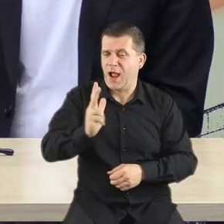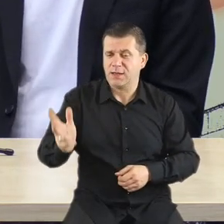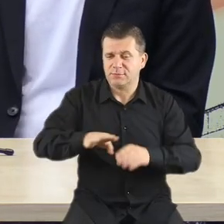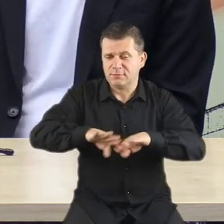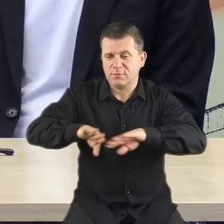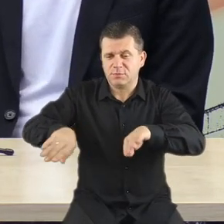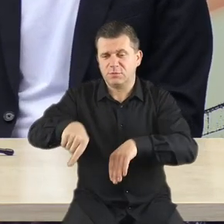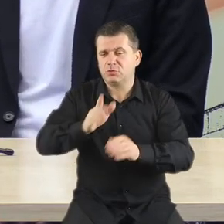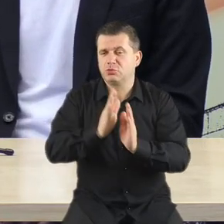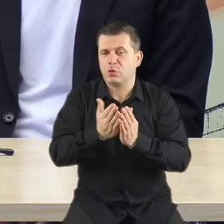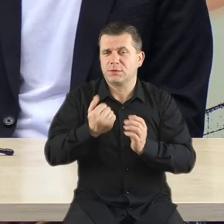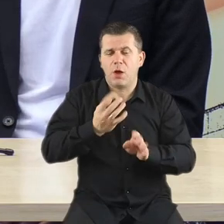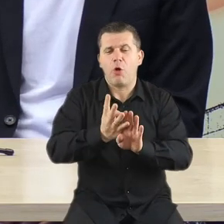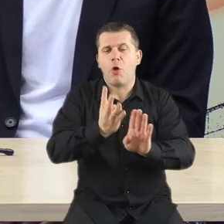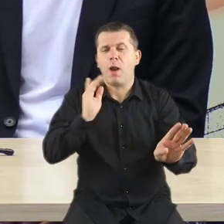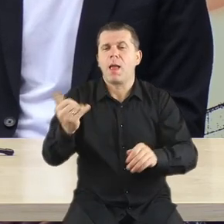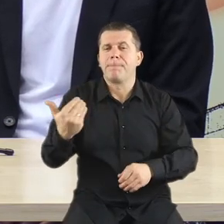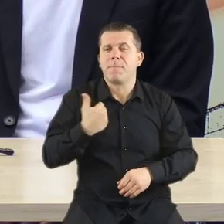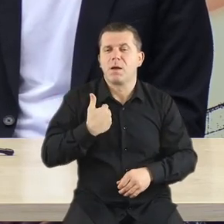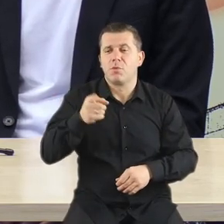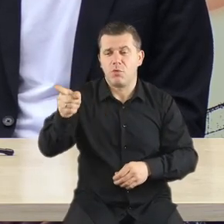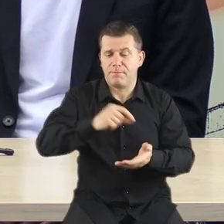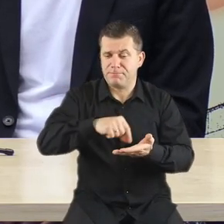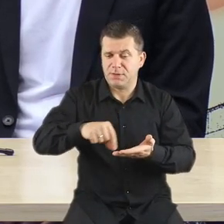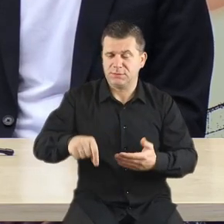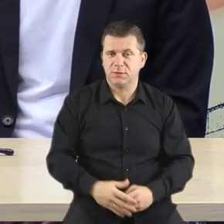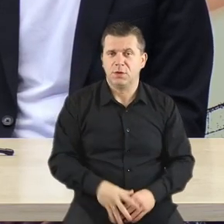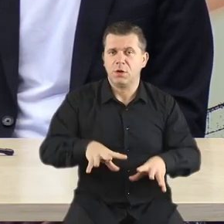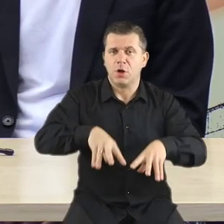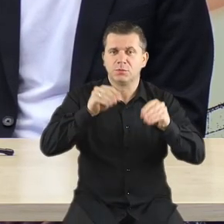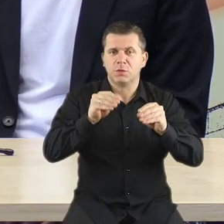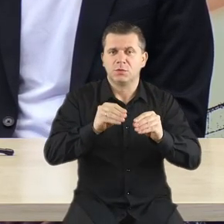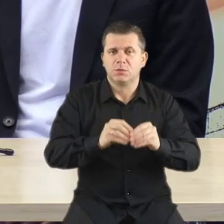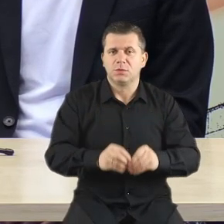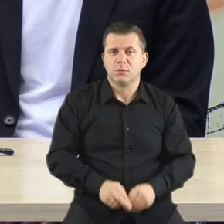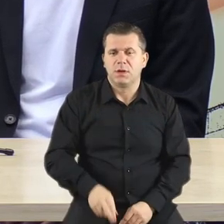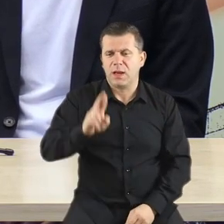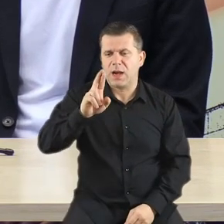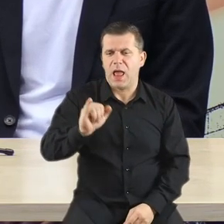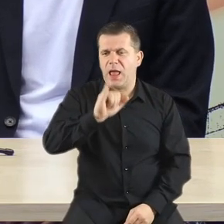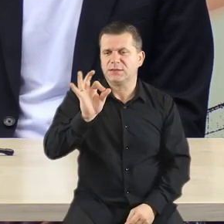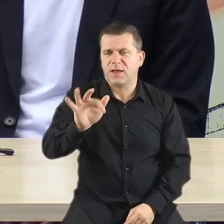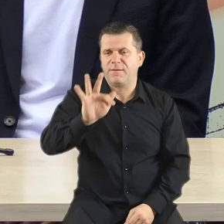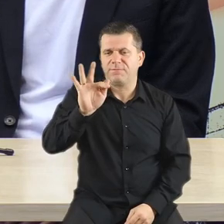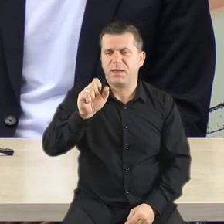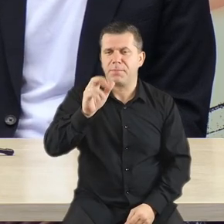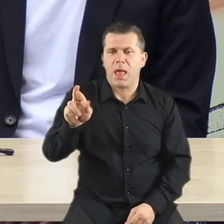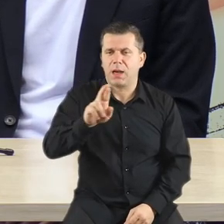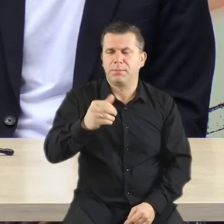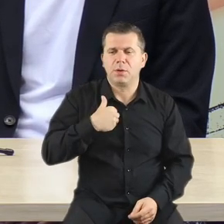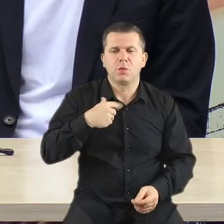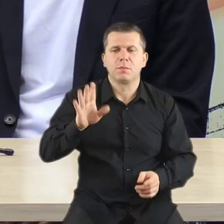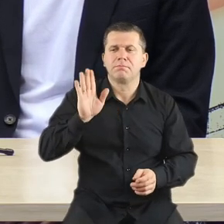nich. Zaczęłam je w takiej kolejności, jakie pan napisał, a więc rozpoczęłam od Rice Fiber, którą pan